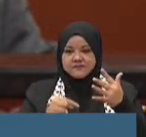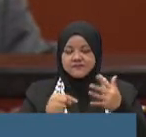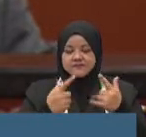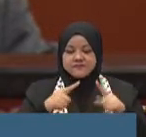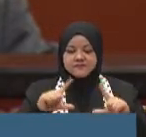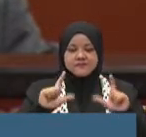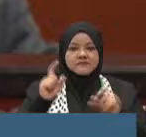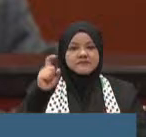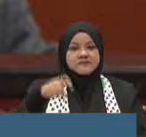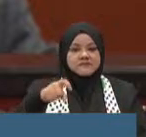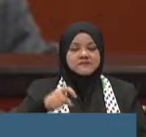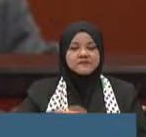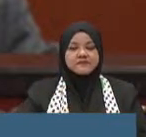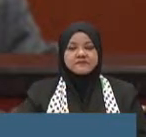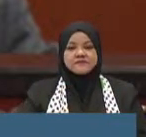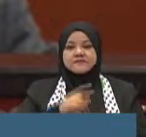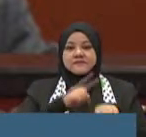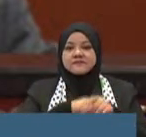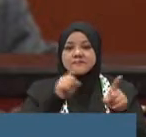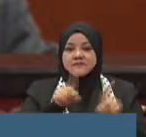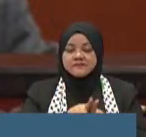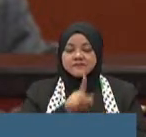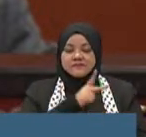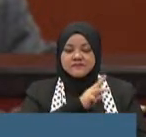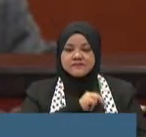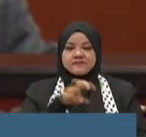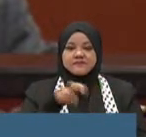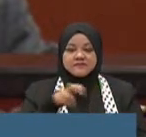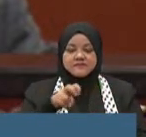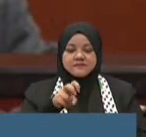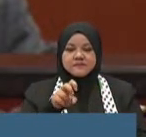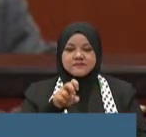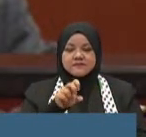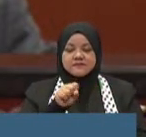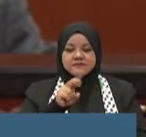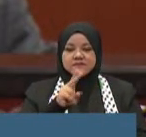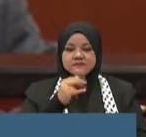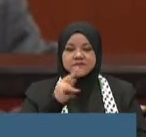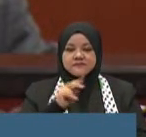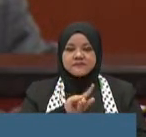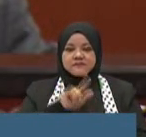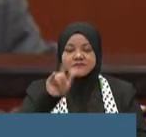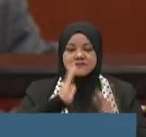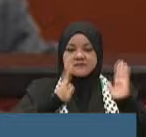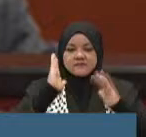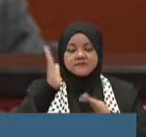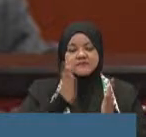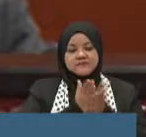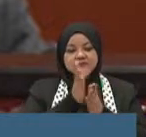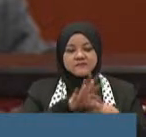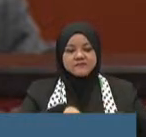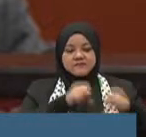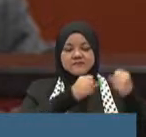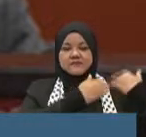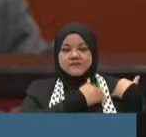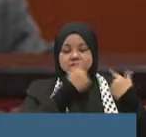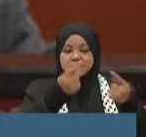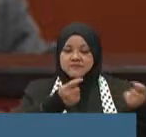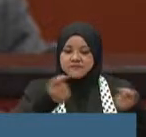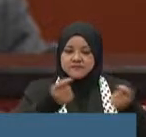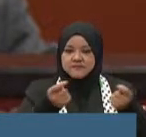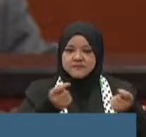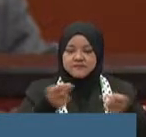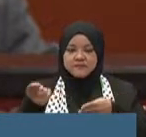kelayakan yang diperlukan pada masa yang sama Kementerian pengangkutan melalui suruhanjaya penerbangan Malaysia juga akan terus berperanan untuk mentadbir dan